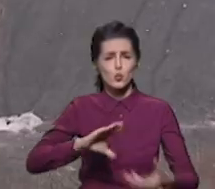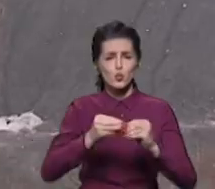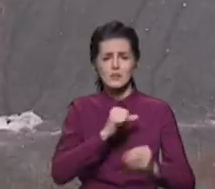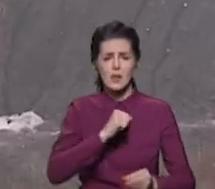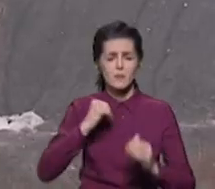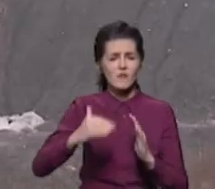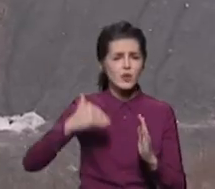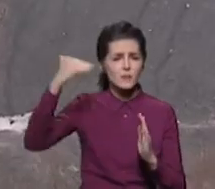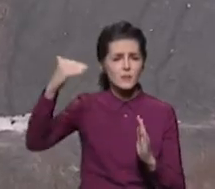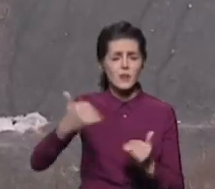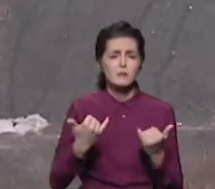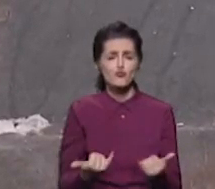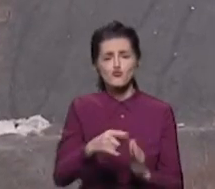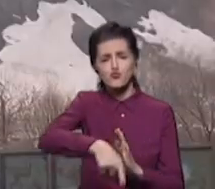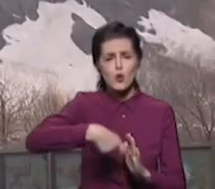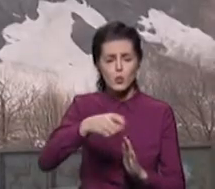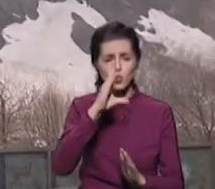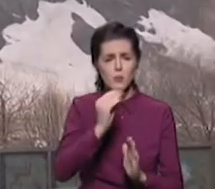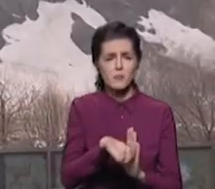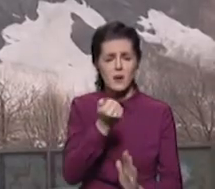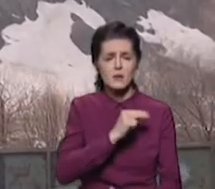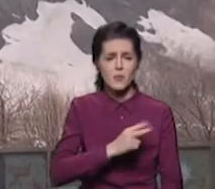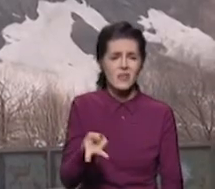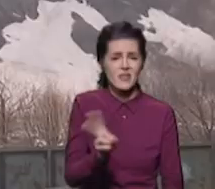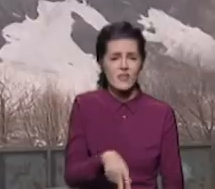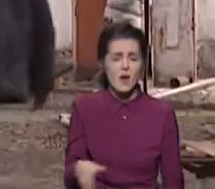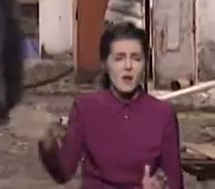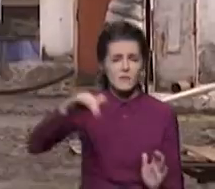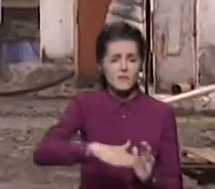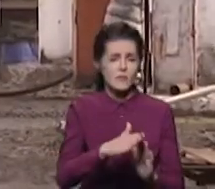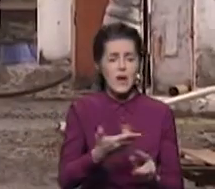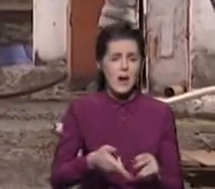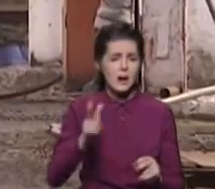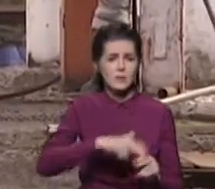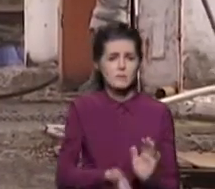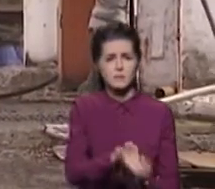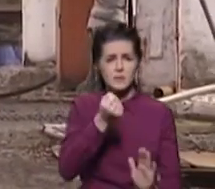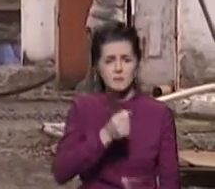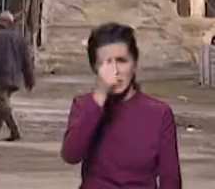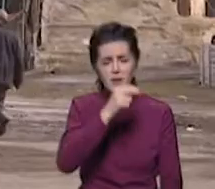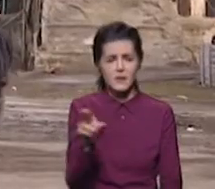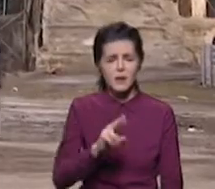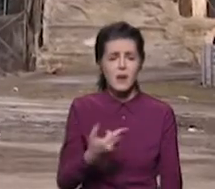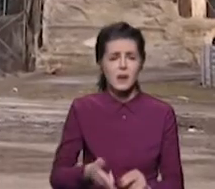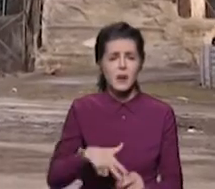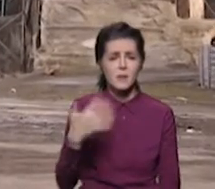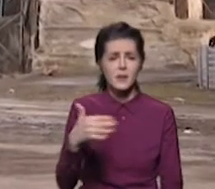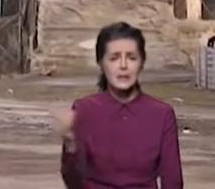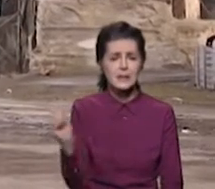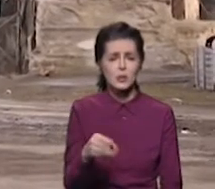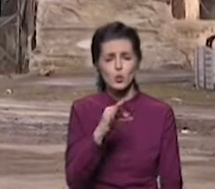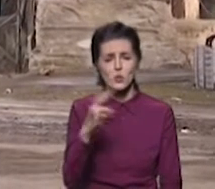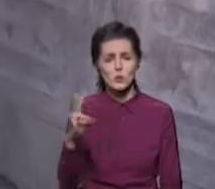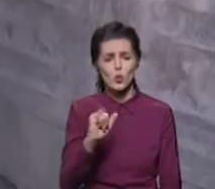рекорд. Зараз на шахті успішно працюють дві лави. У січні гірники вже видобули майже 150 тисяч тонн вугілля. У